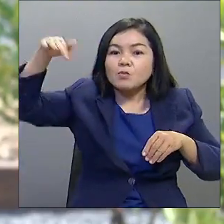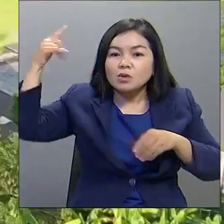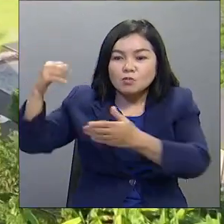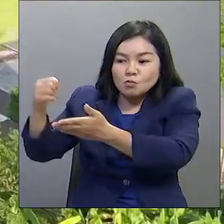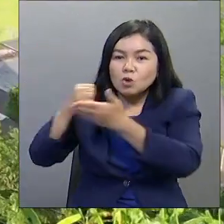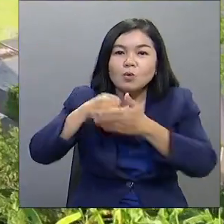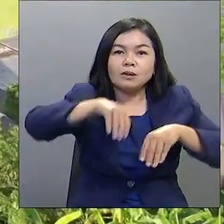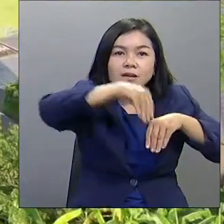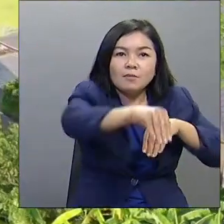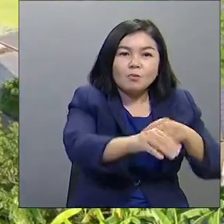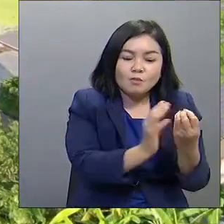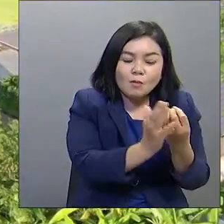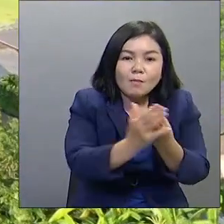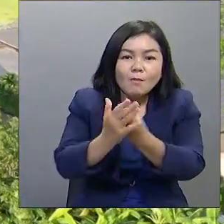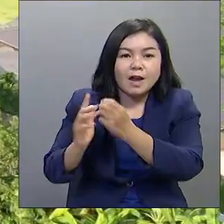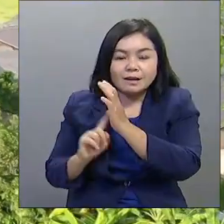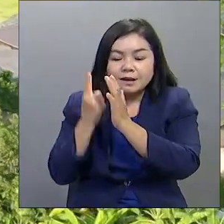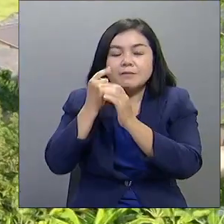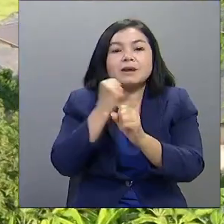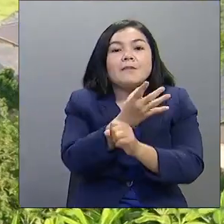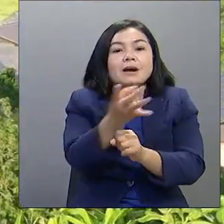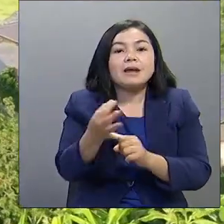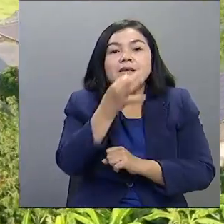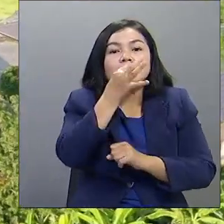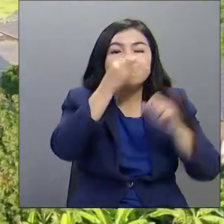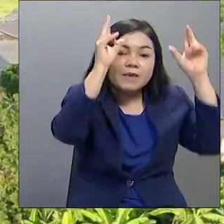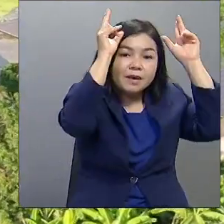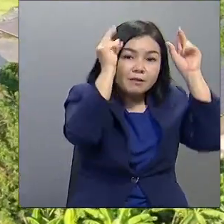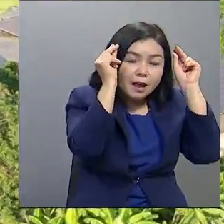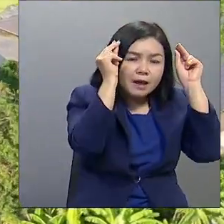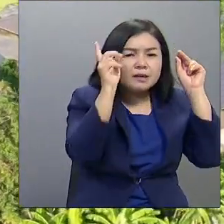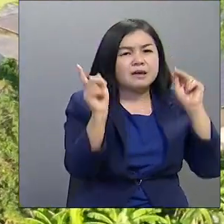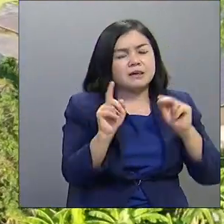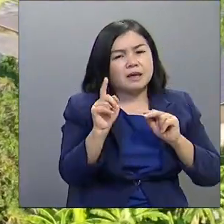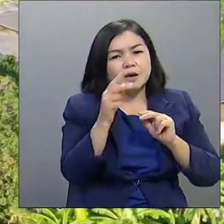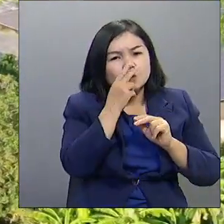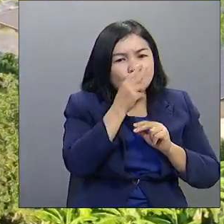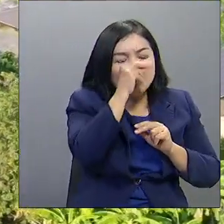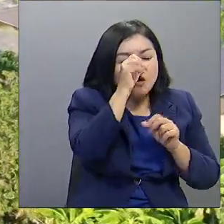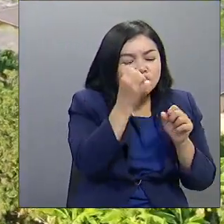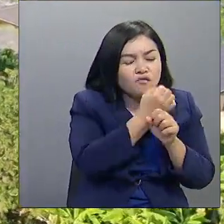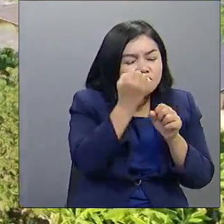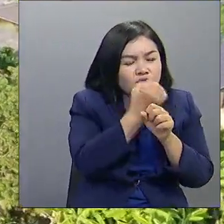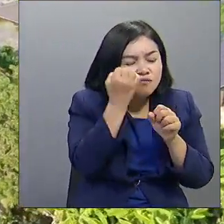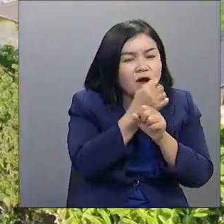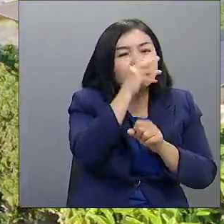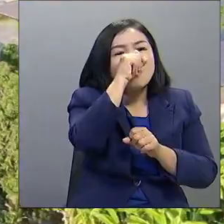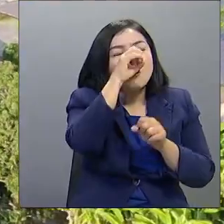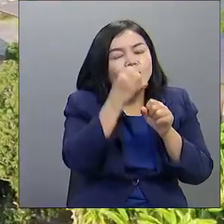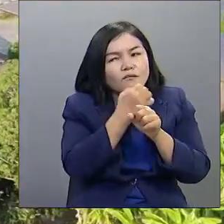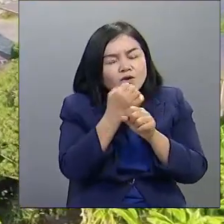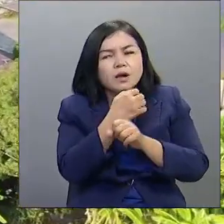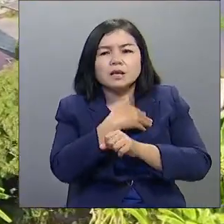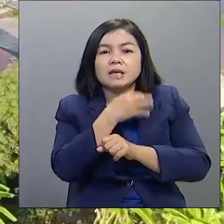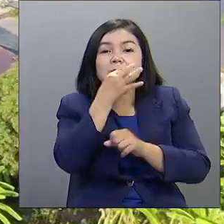ไรเงี้ยค่ะพอเราเริ่มจะทำอะไรอ่ะด้วยอาชีพพยาบาลนะคะก็เลยสังเกตทดลองทำแล้วสุดท้ายพี่มารู้สึกว่